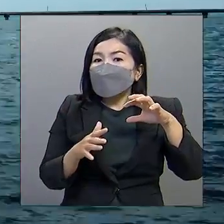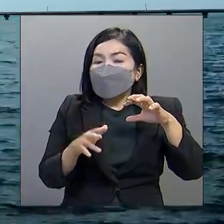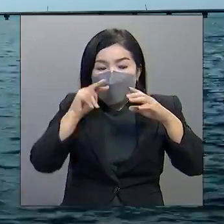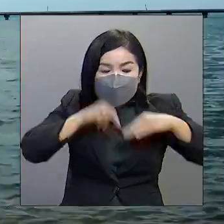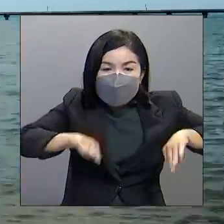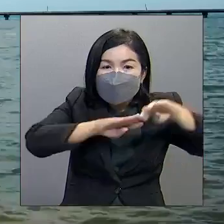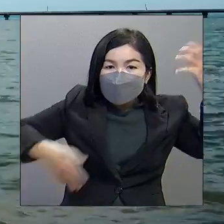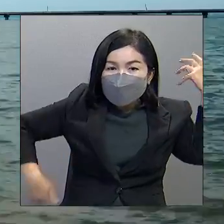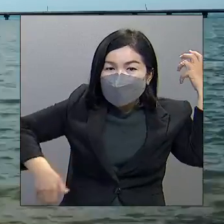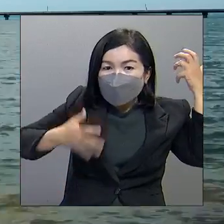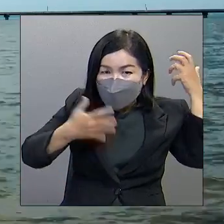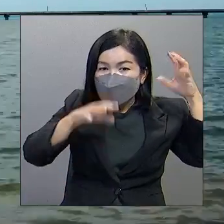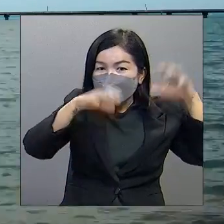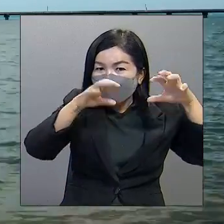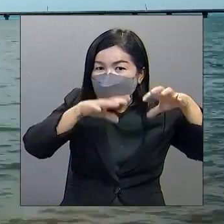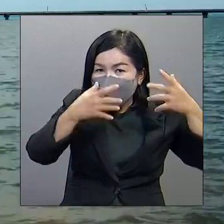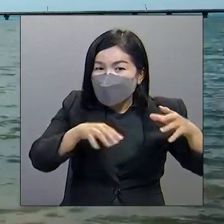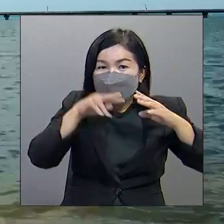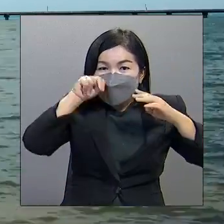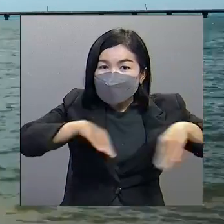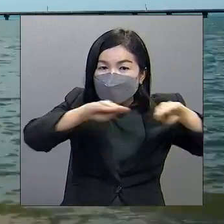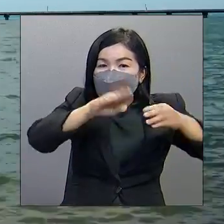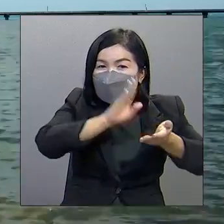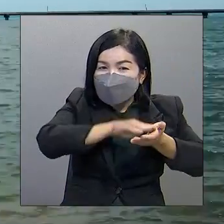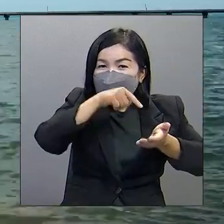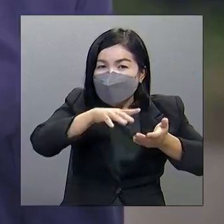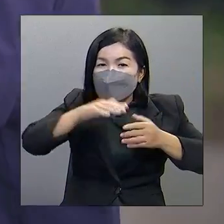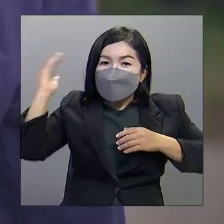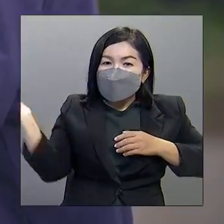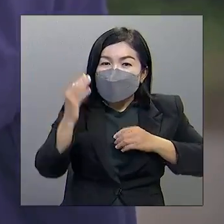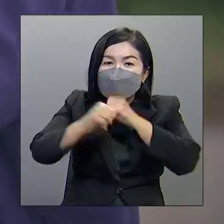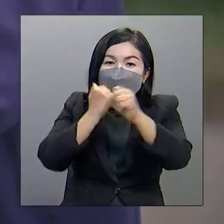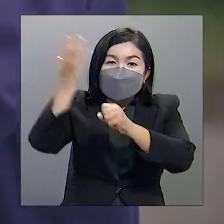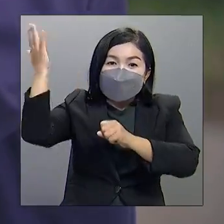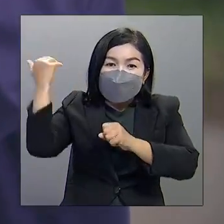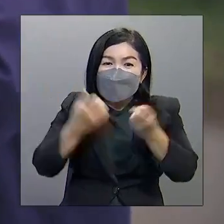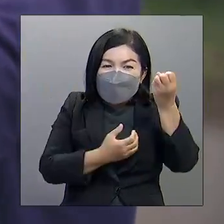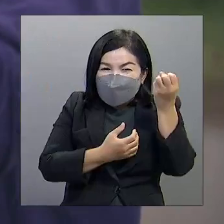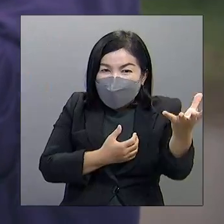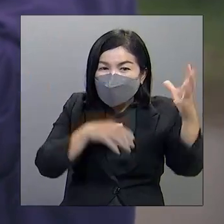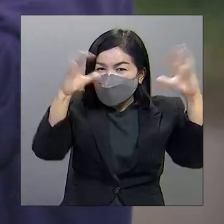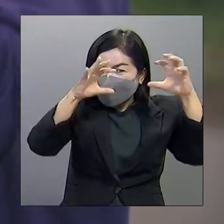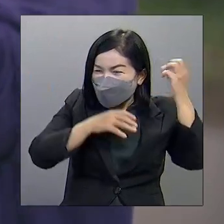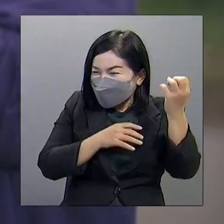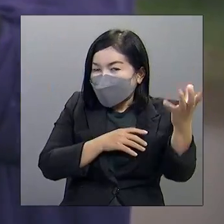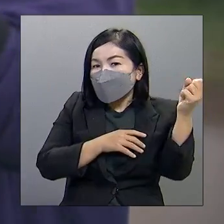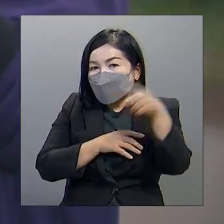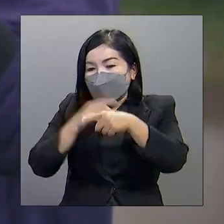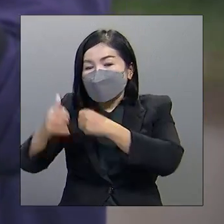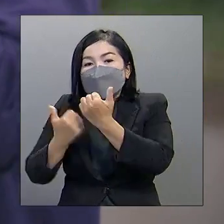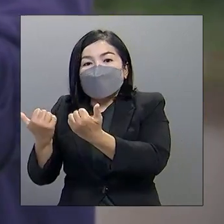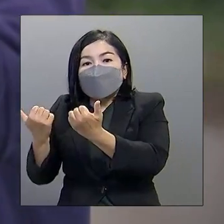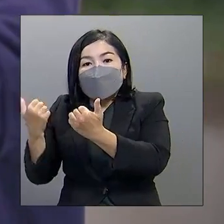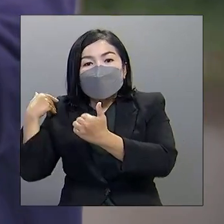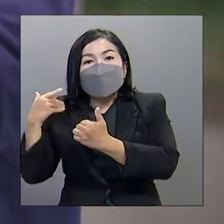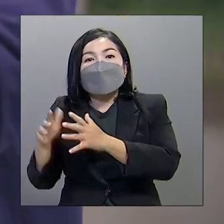ปริมาณน้ำเขื่อนป่าสักตอนที่สตาร์ทนะครับของพายุเตี้ยนหมู่เนี่ยสูงกว่าวันนี ้ต้นทุนเยอะกว่า ต้นทุนเยอะกว่า วันนี้ เ